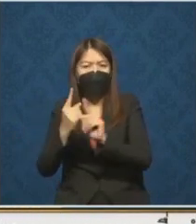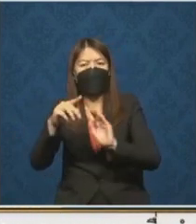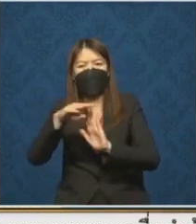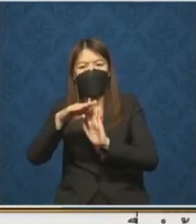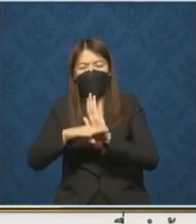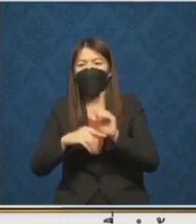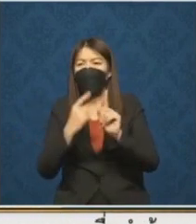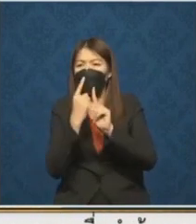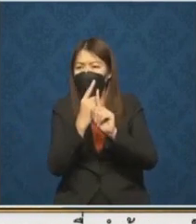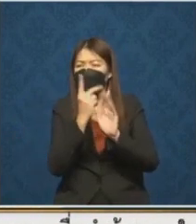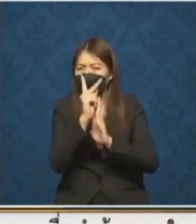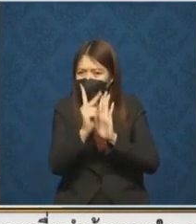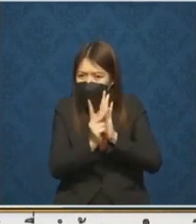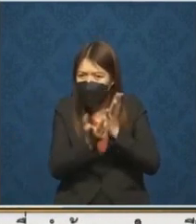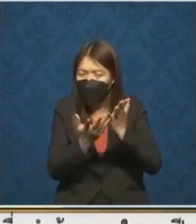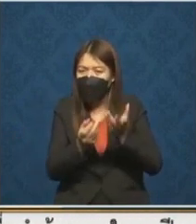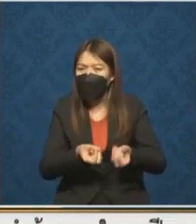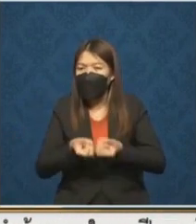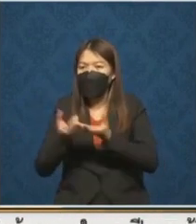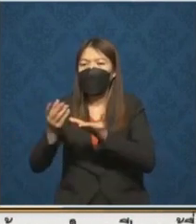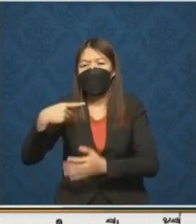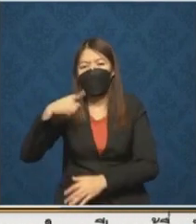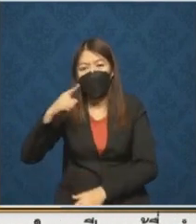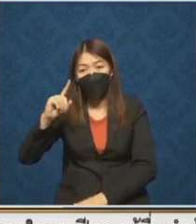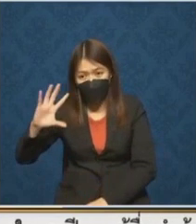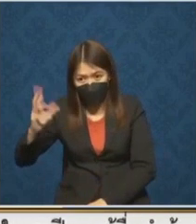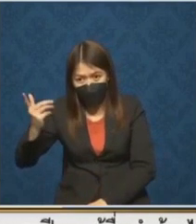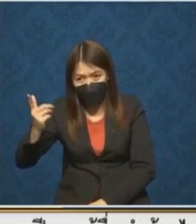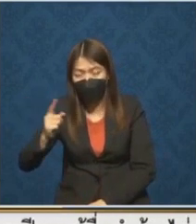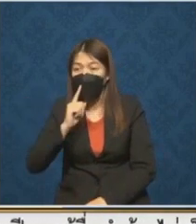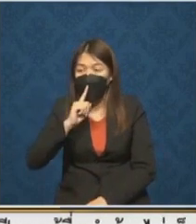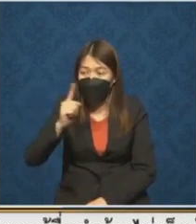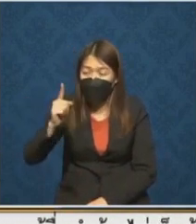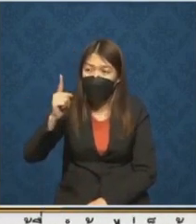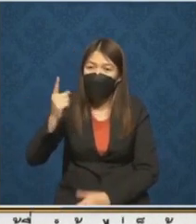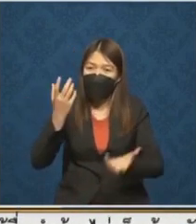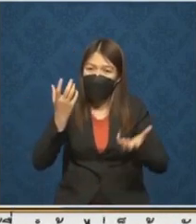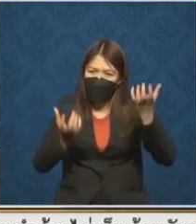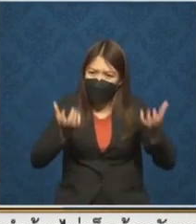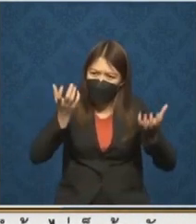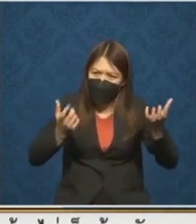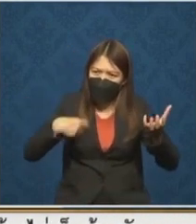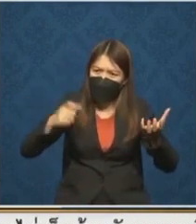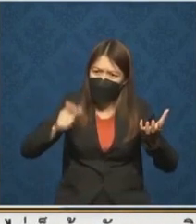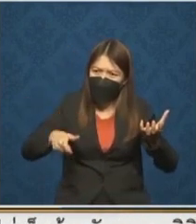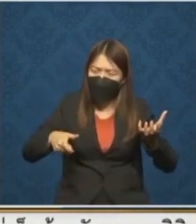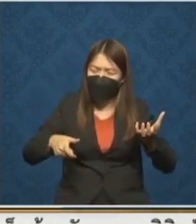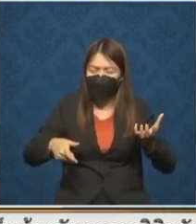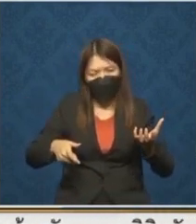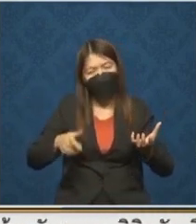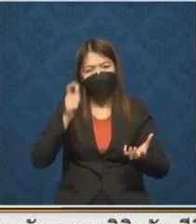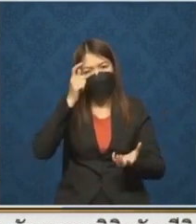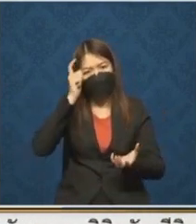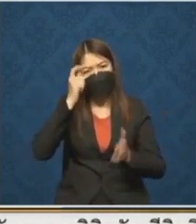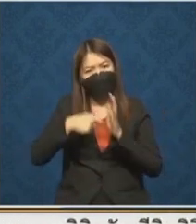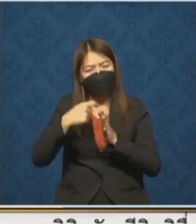เรองไปเปล่Duก็มีตวอย่างใหเห็นไปฟ้องที่สารยธธรรมทำไมมาฟ้องที่สารพวกคองเพราอะไร